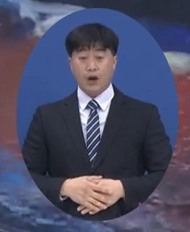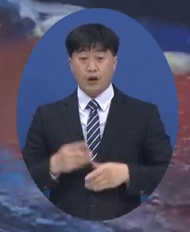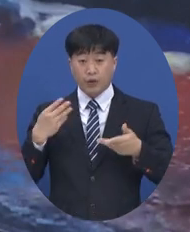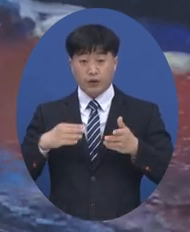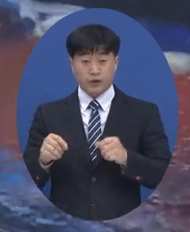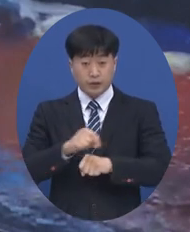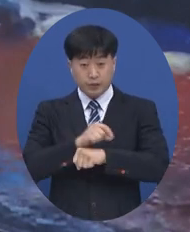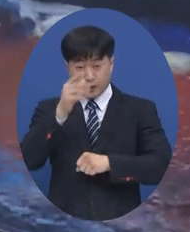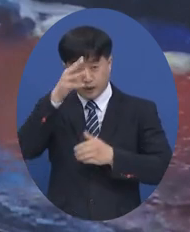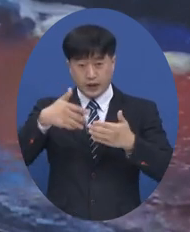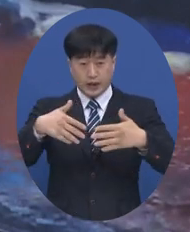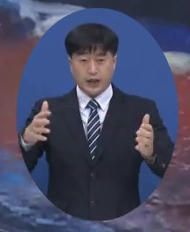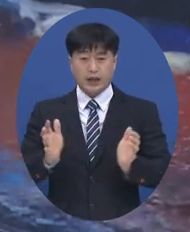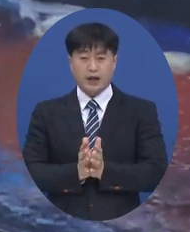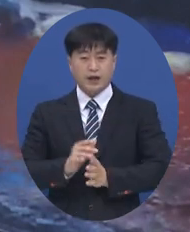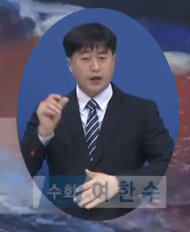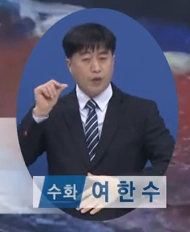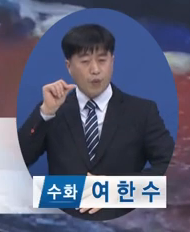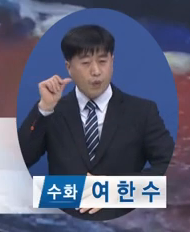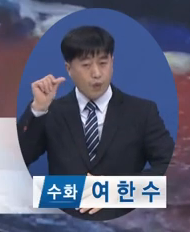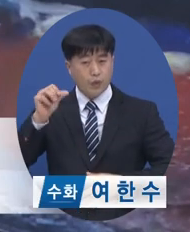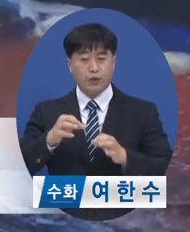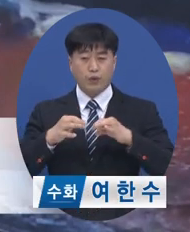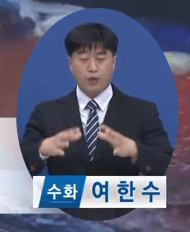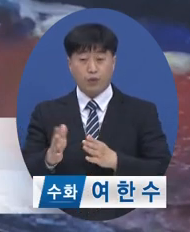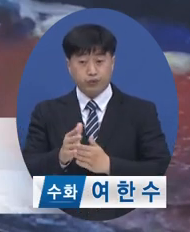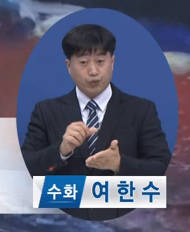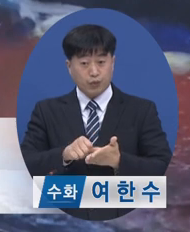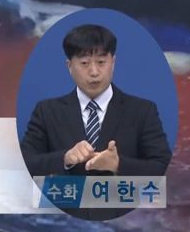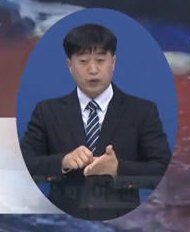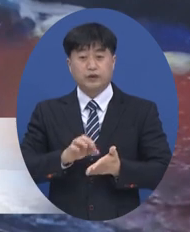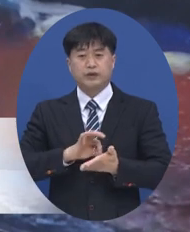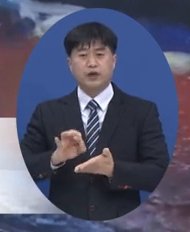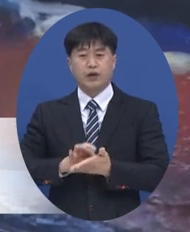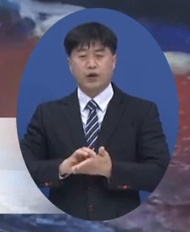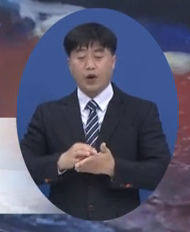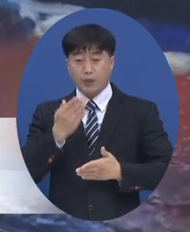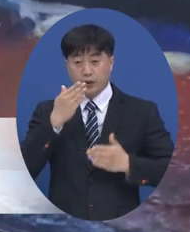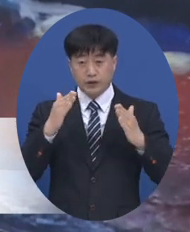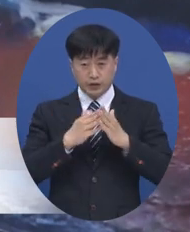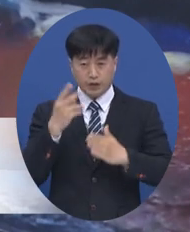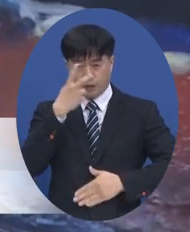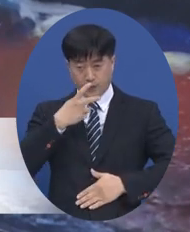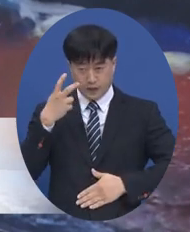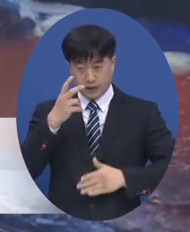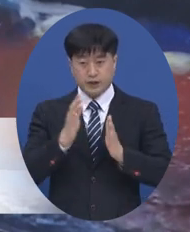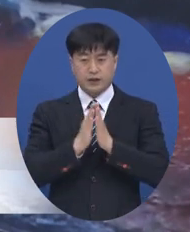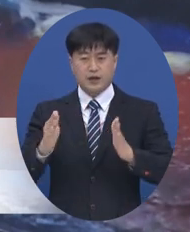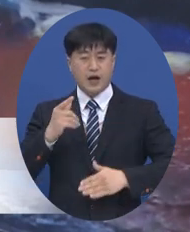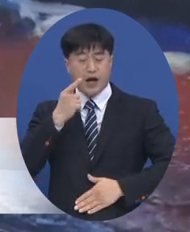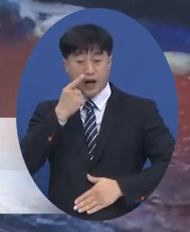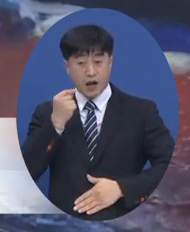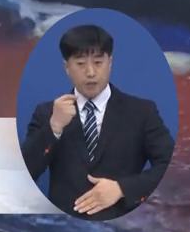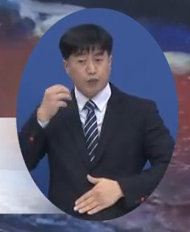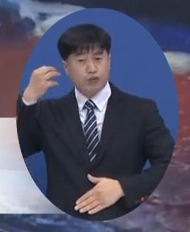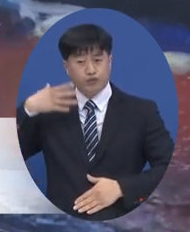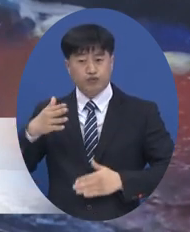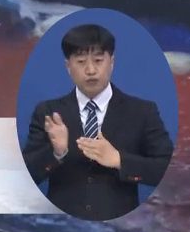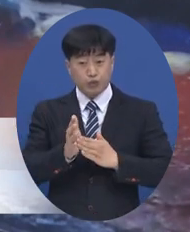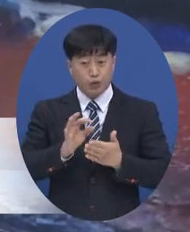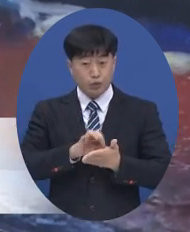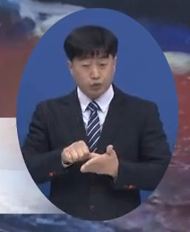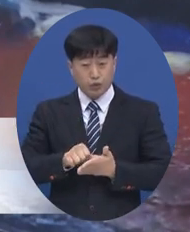경기도 특별사법경찰단이 닷새에 걸쳐 수산물을 취급하는 음식점 단속을 벌였는데요. 일본산이나 중국산